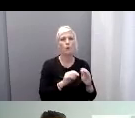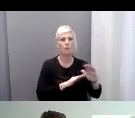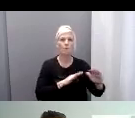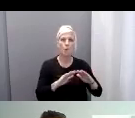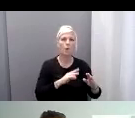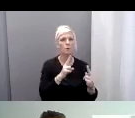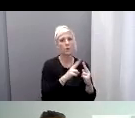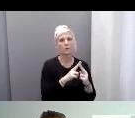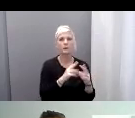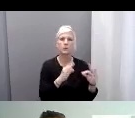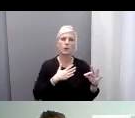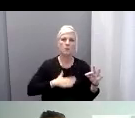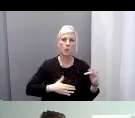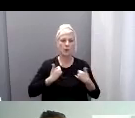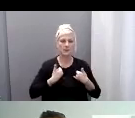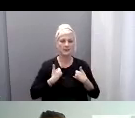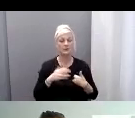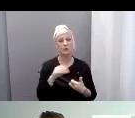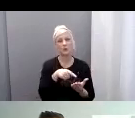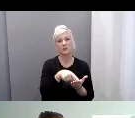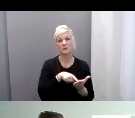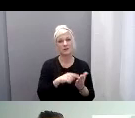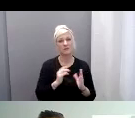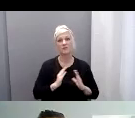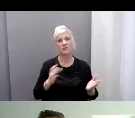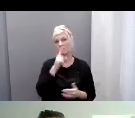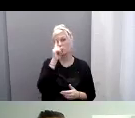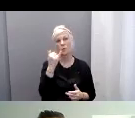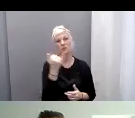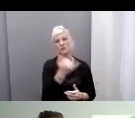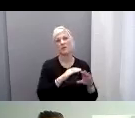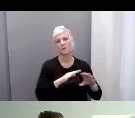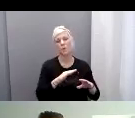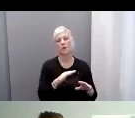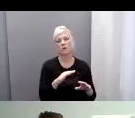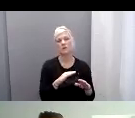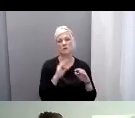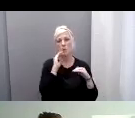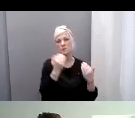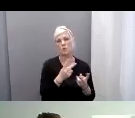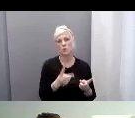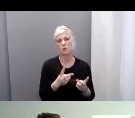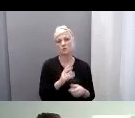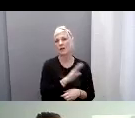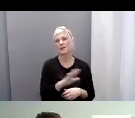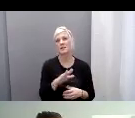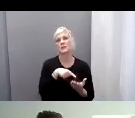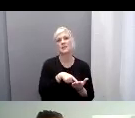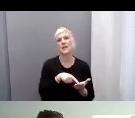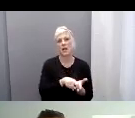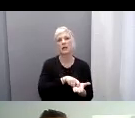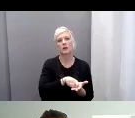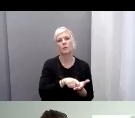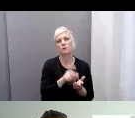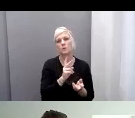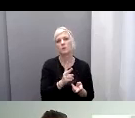mående. Speciellt då när det inte fanns så mycket förståelse heller för hennes sällsynta diagnos som var väldigt sällsynt.